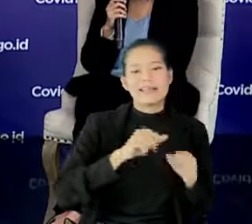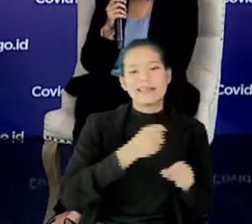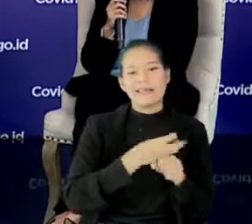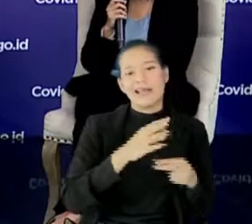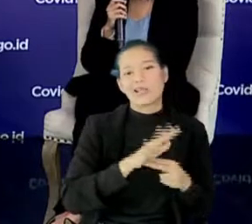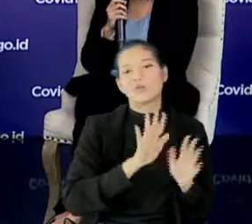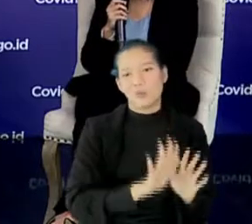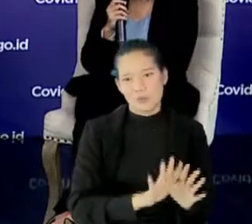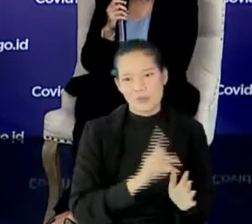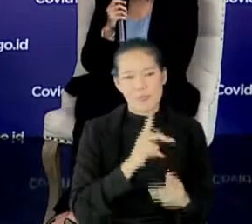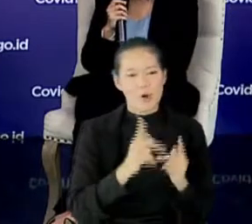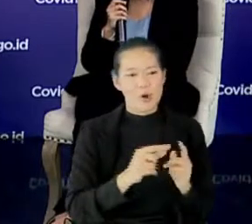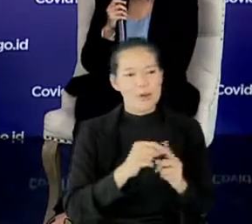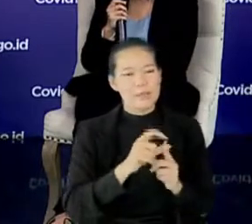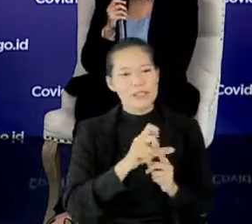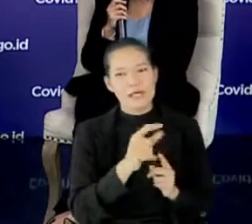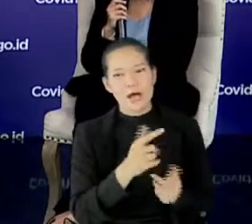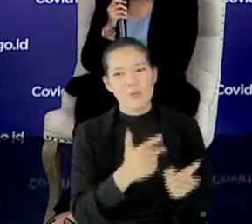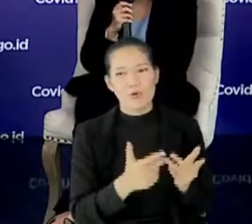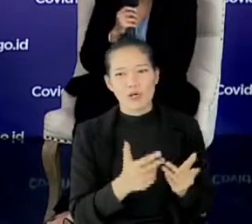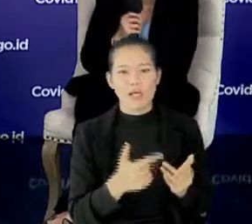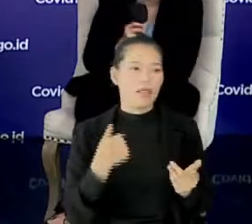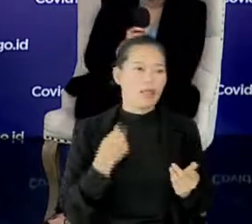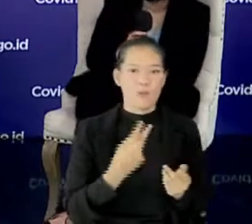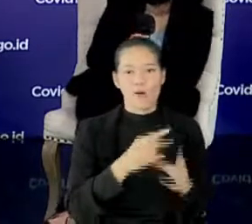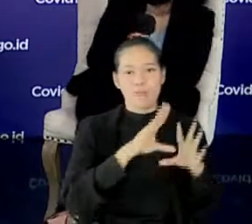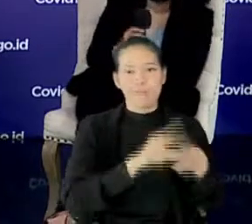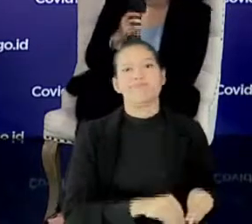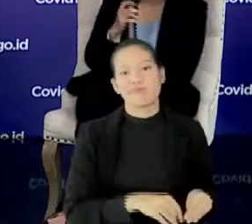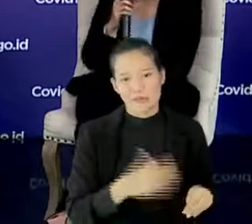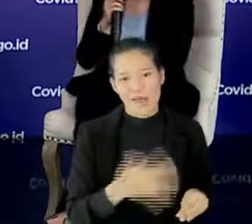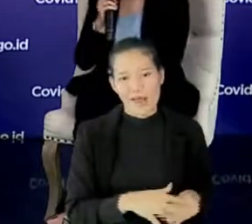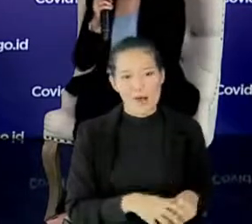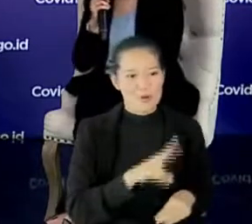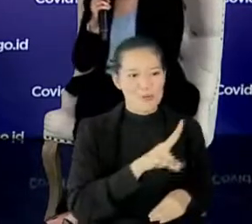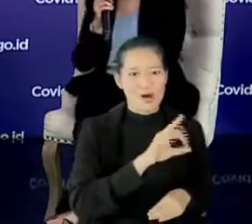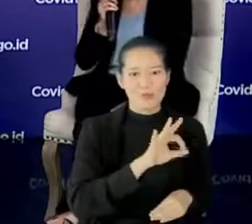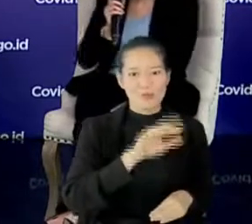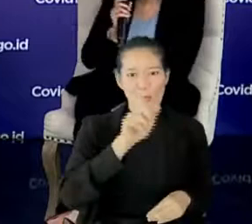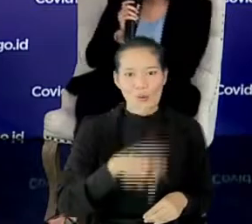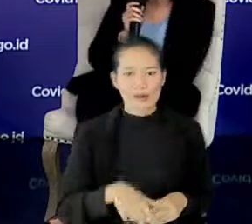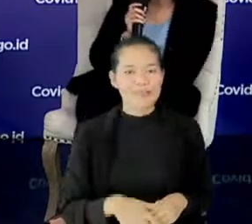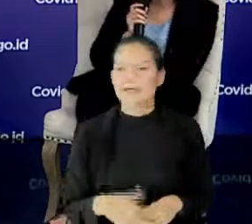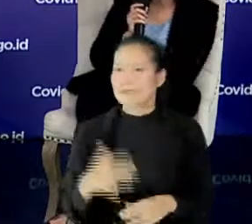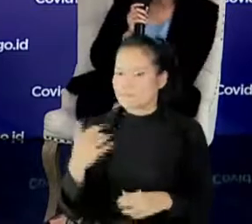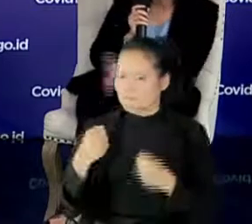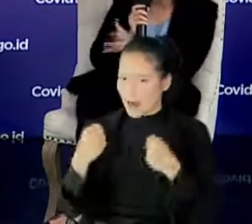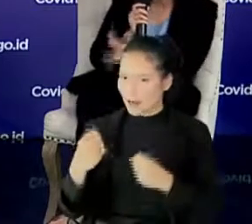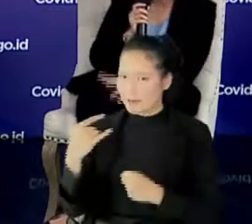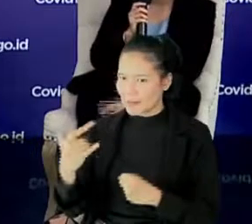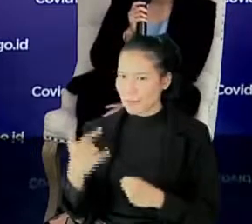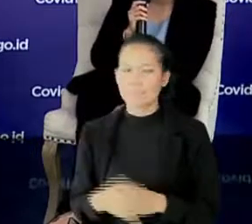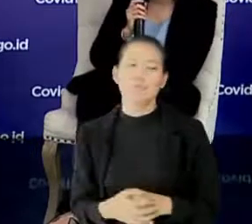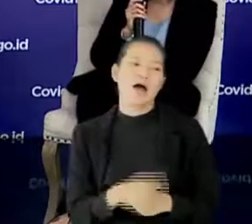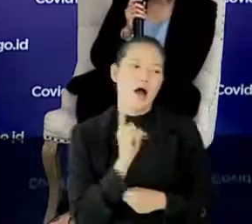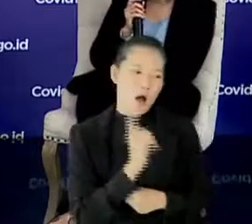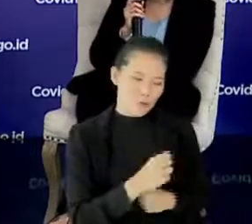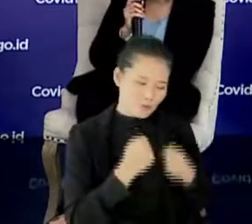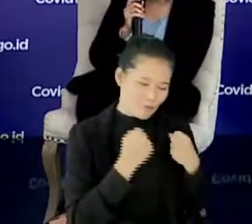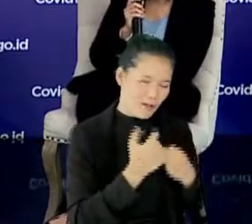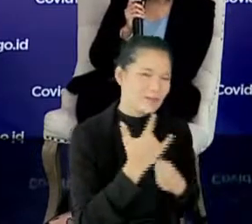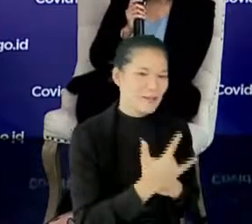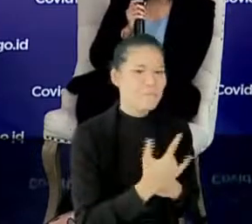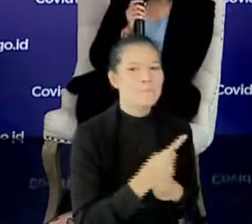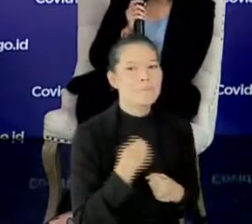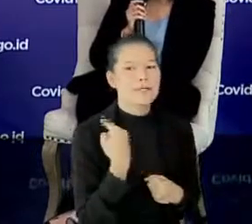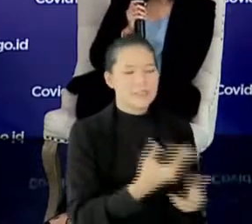PCR saya mungkin udah bangkrut duluan, 200 orang. Soalnya. Tetap semangat Mas Lilo ya, jangan harus, patah semangat. Harus